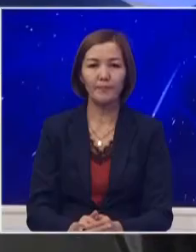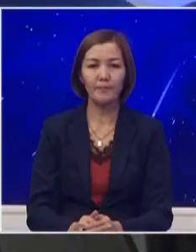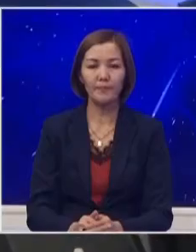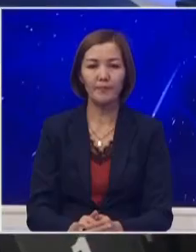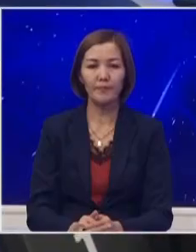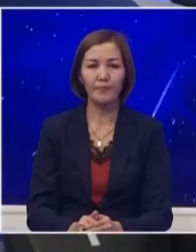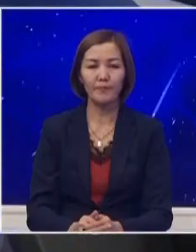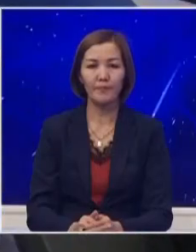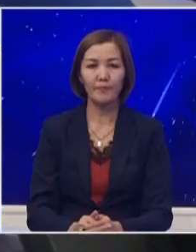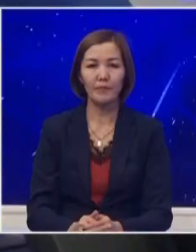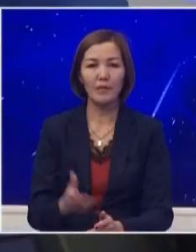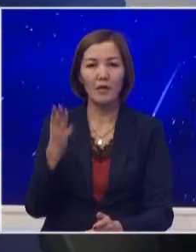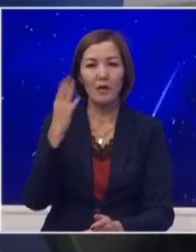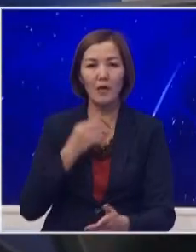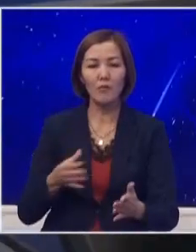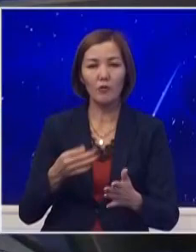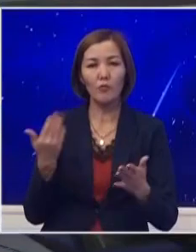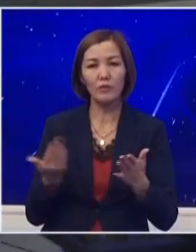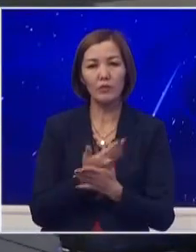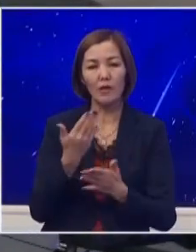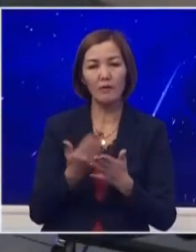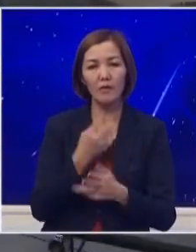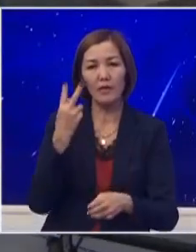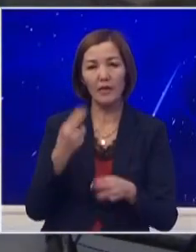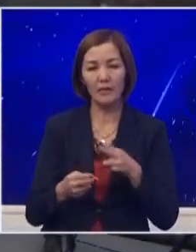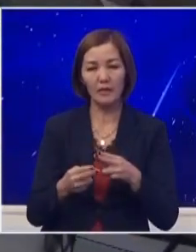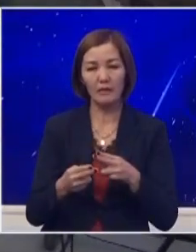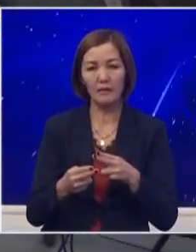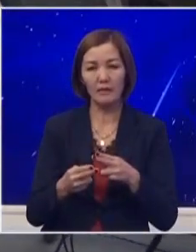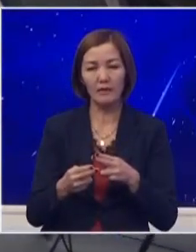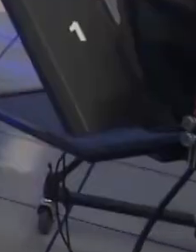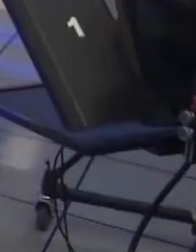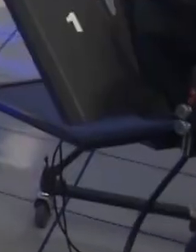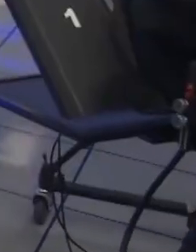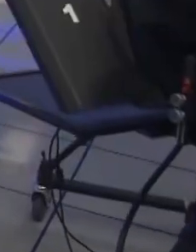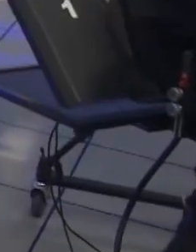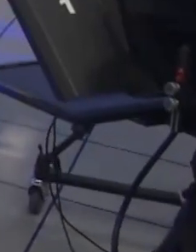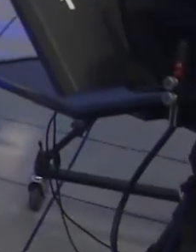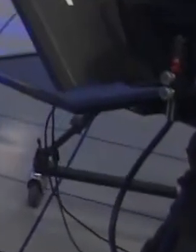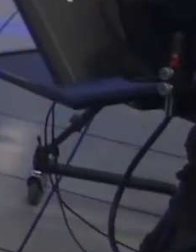Бүгінгі түскен ақпараттар легі осы, жағымды жаңалықтармен жүздескенше.